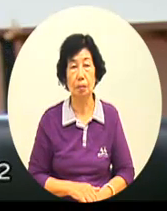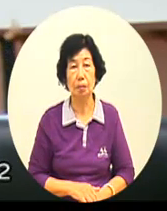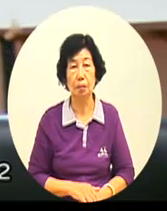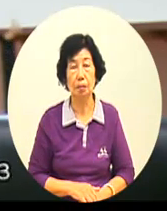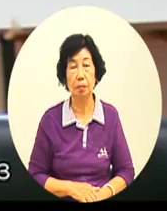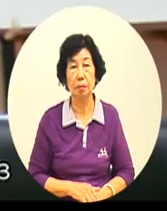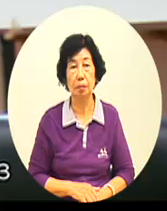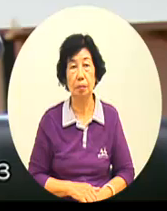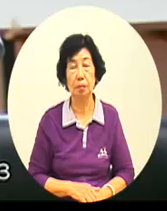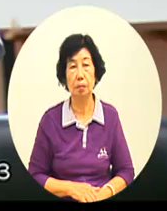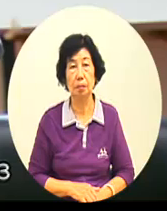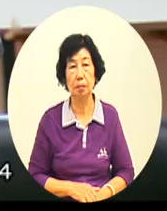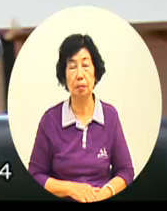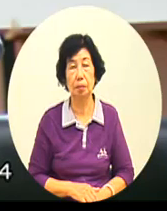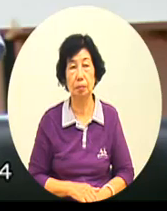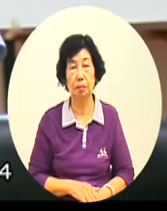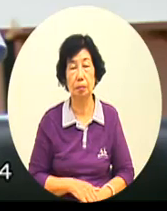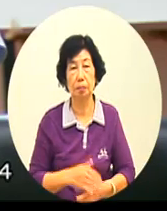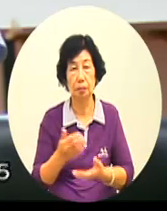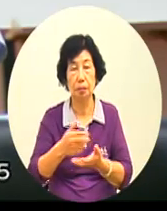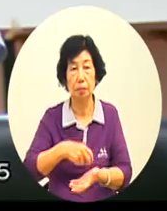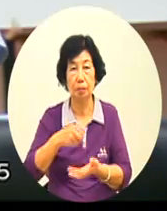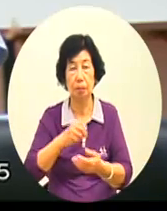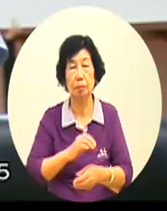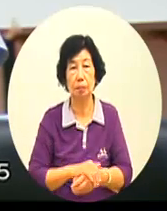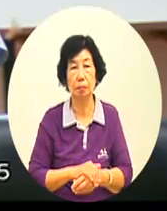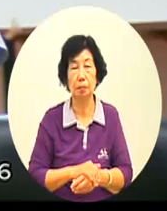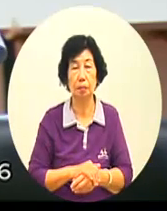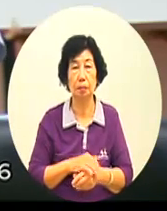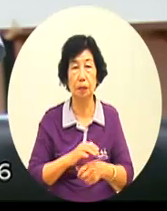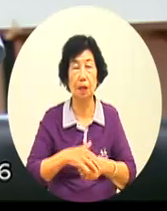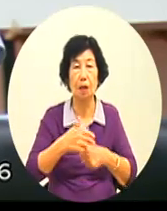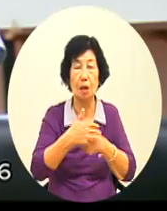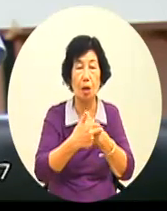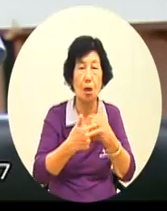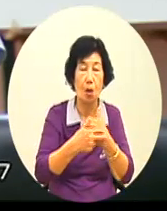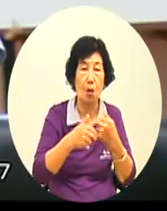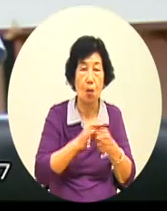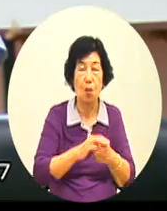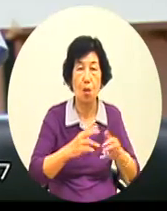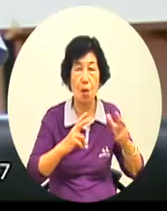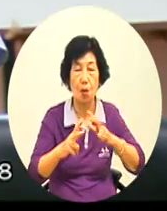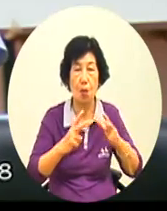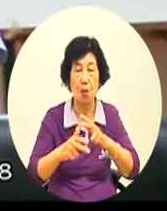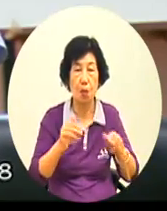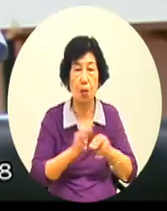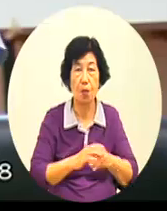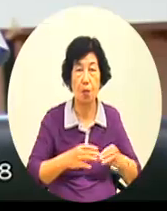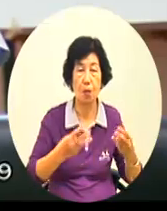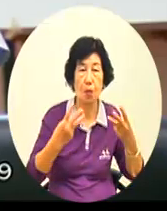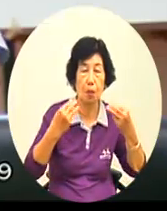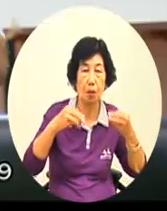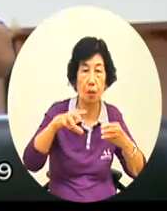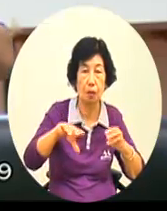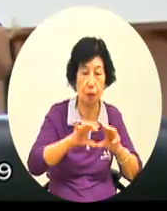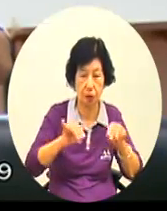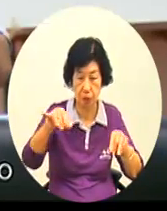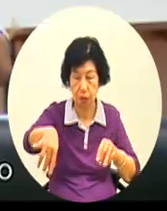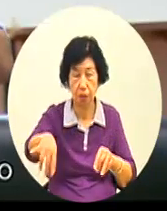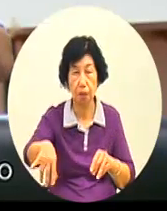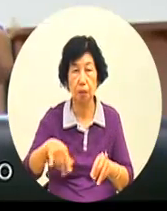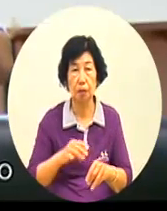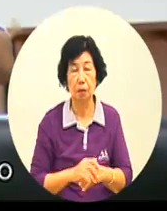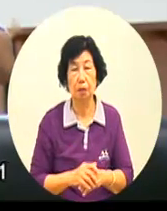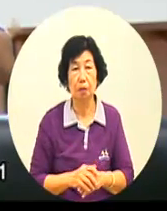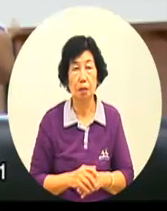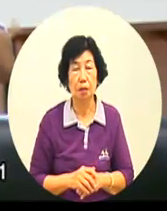且议员呢有提到魏无营的营区，是不是这两个点比较好？那么是不是提升